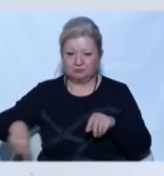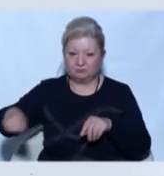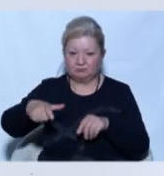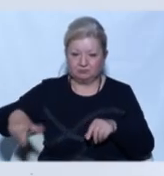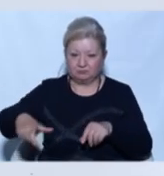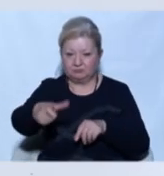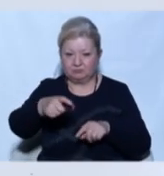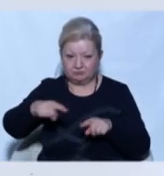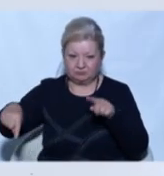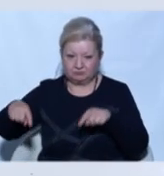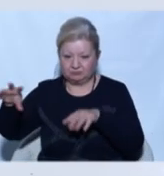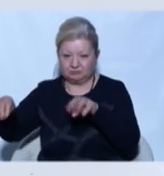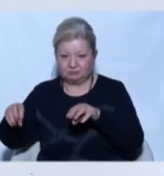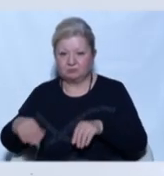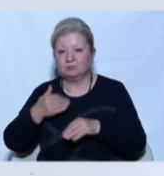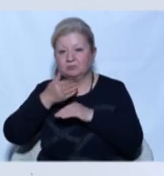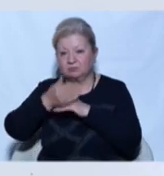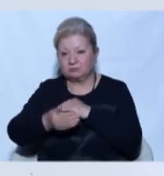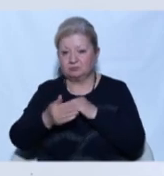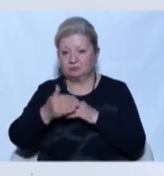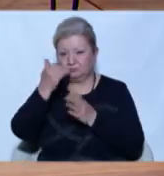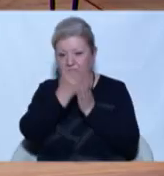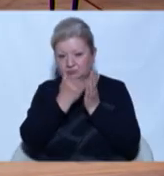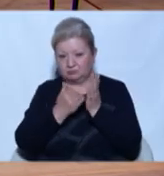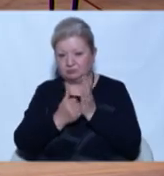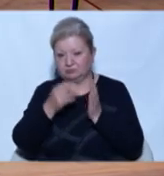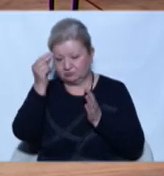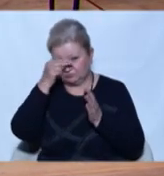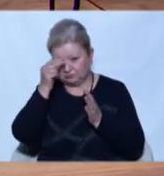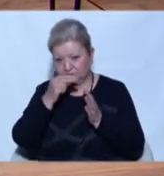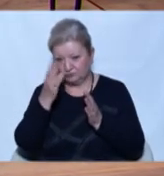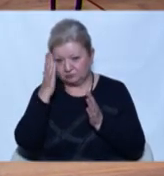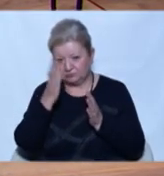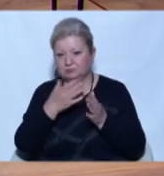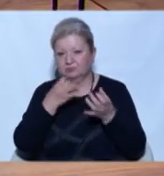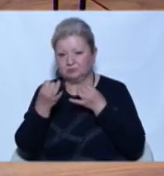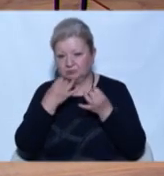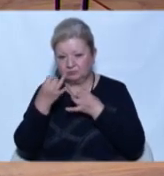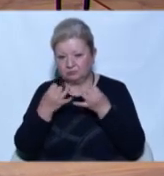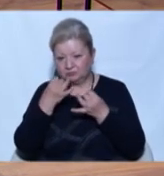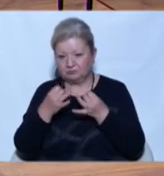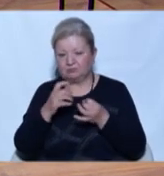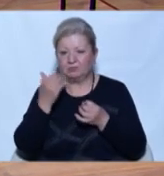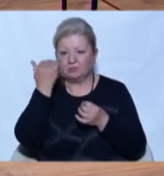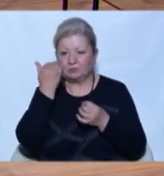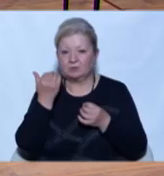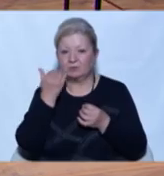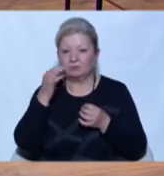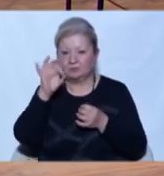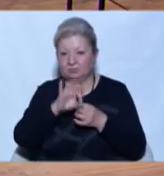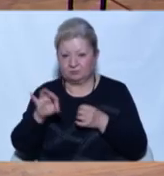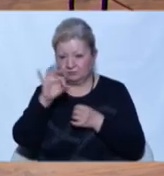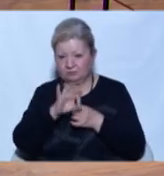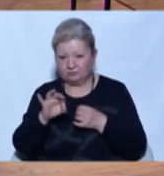ნილოსის ირგვლივ. შემდეგ აკვეთილზე გავიაროთ და გავივლით კიდევ და ვისაუბრებთ ეგვიპტელების